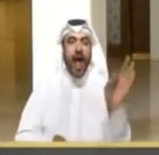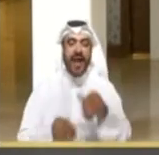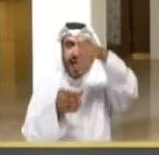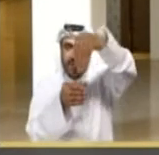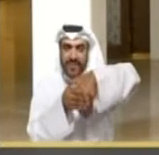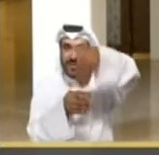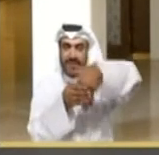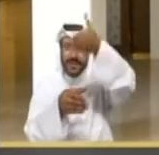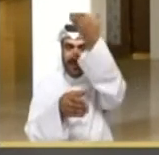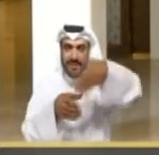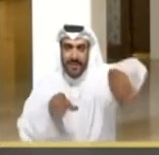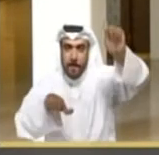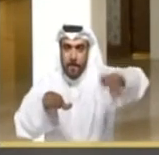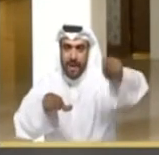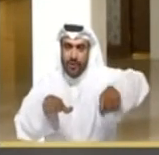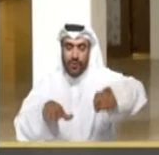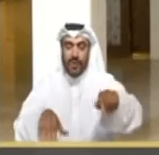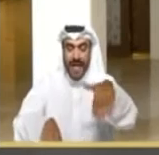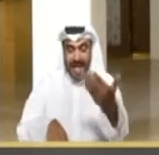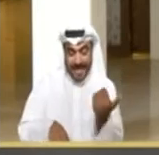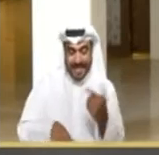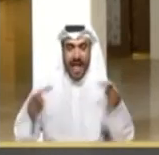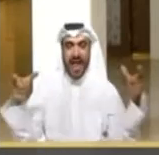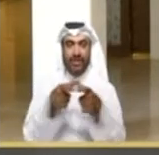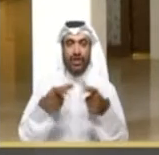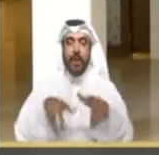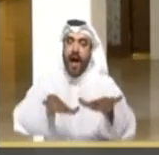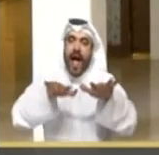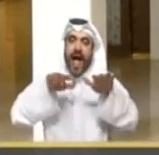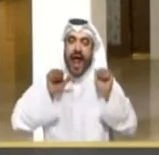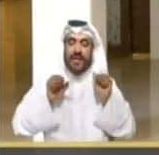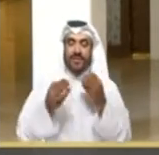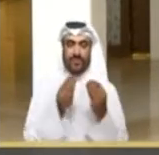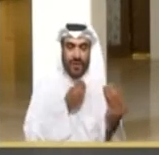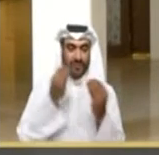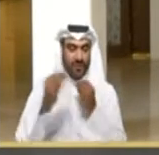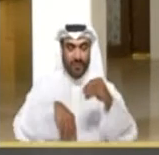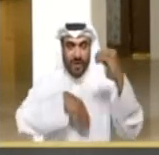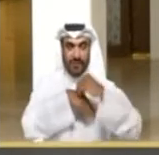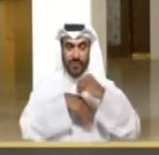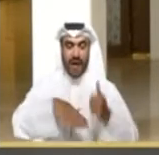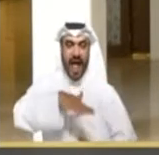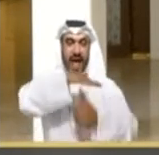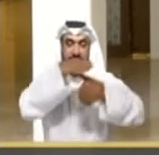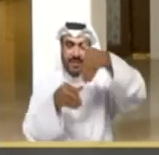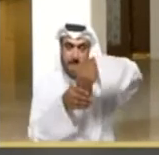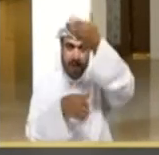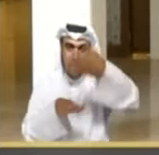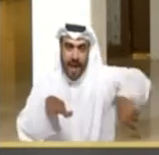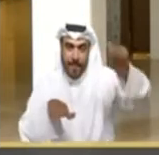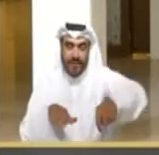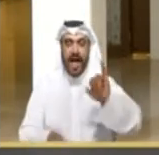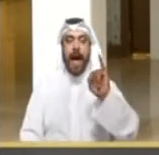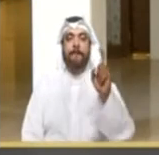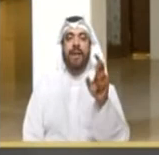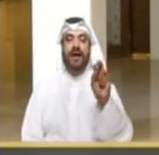الأمة وقبل قليل انتهى الاجتماع الحكومي النيابي والذي كان بدعوة من رئيس مجلس الأمة السيد مرزوق